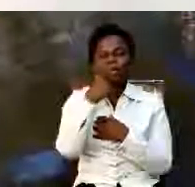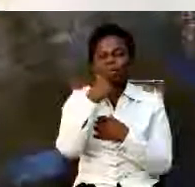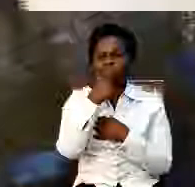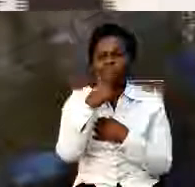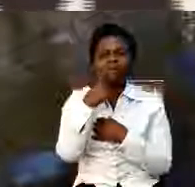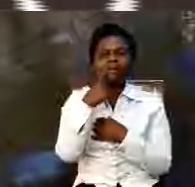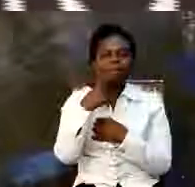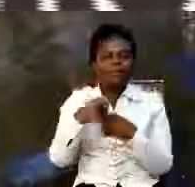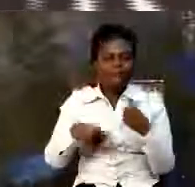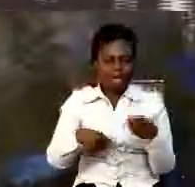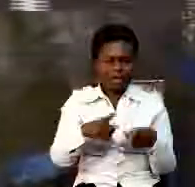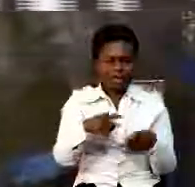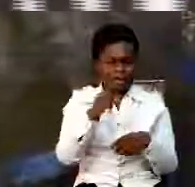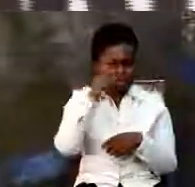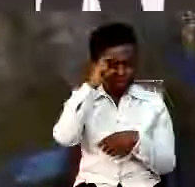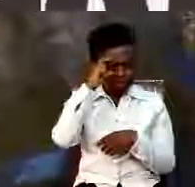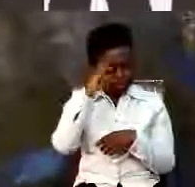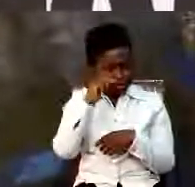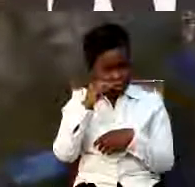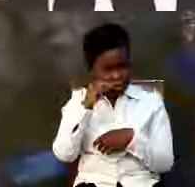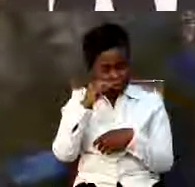anapita unashusha miwani namna hii.